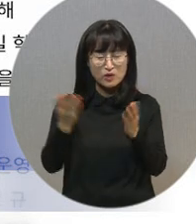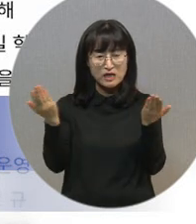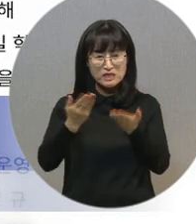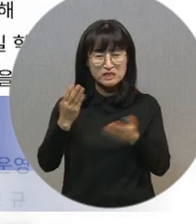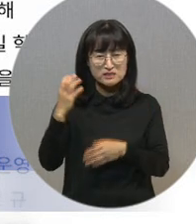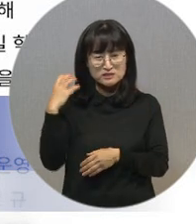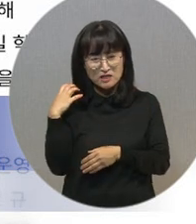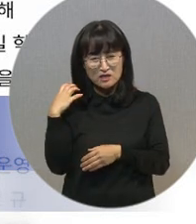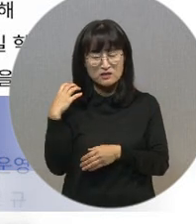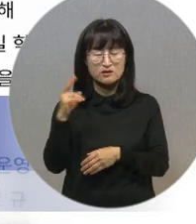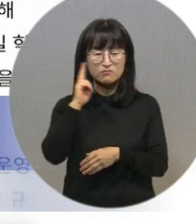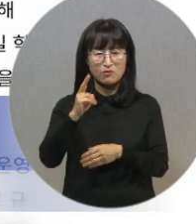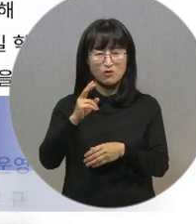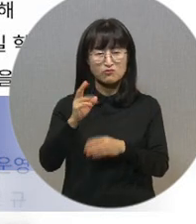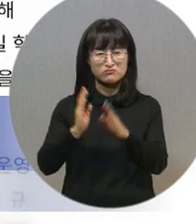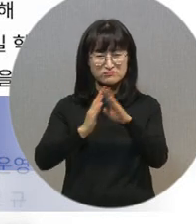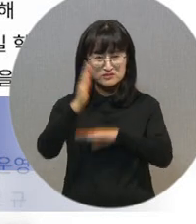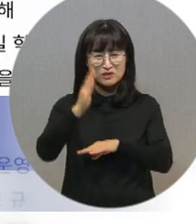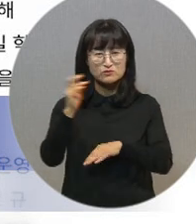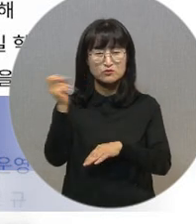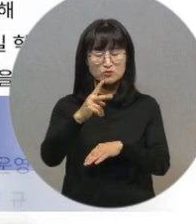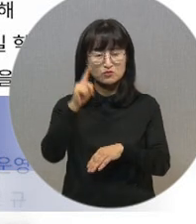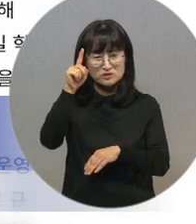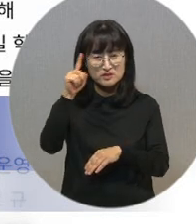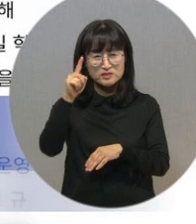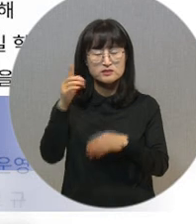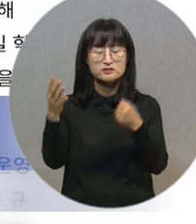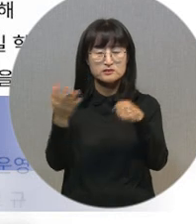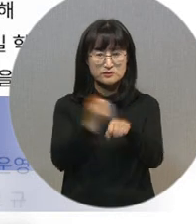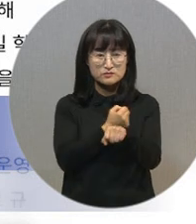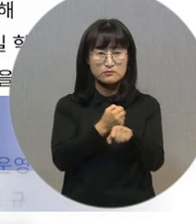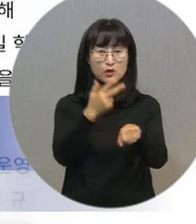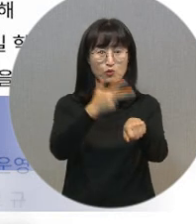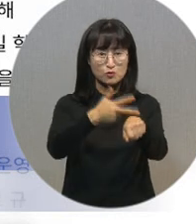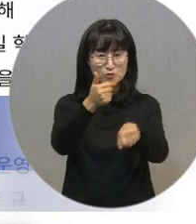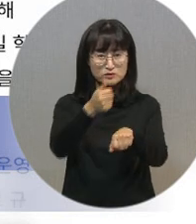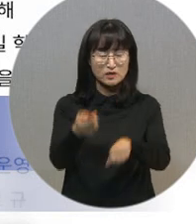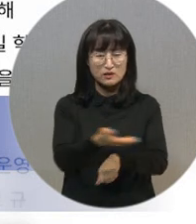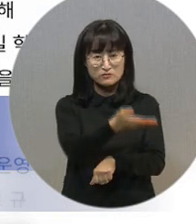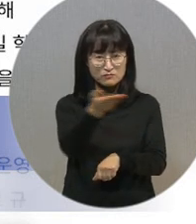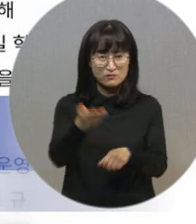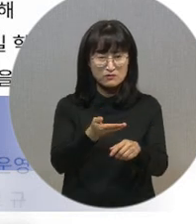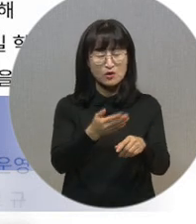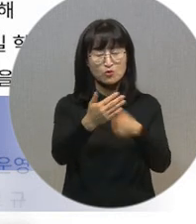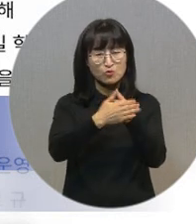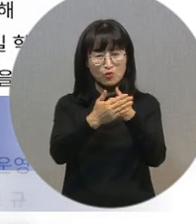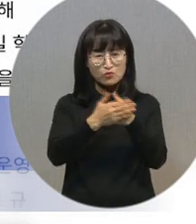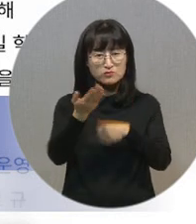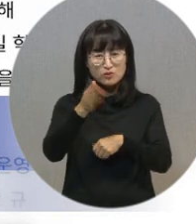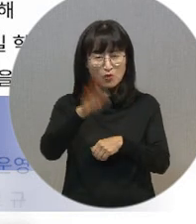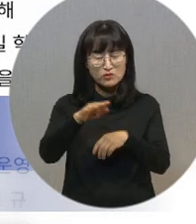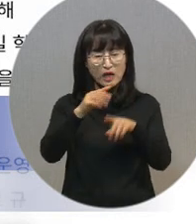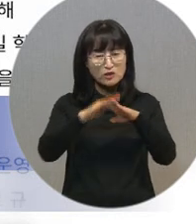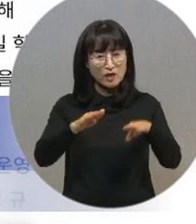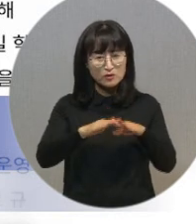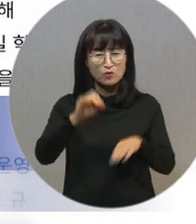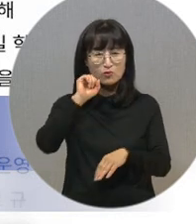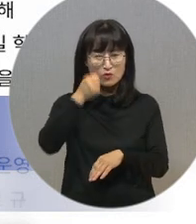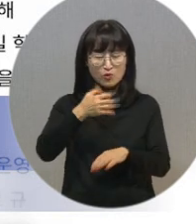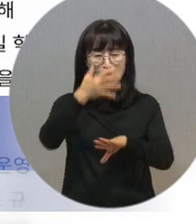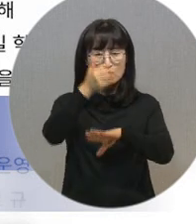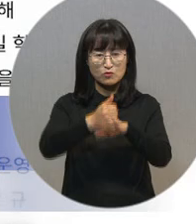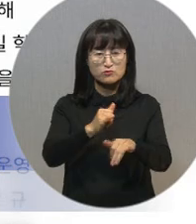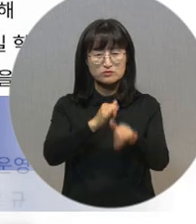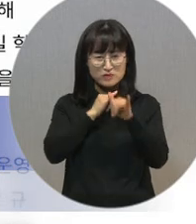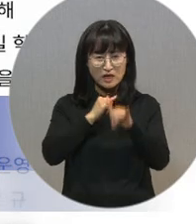겪으며 동료 교사들에게 도움을 요청했고 교육당국에 어떠한 조치도 없었고 결국 극단적인 선택을 할